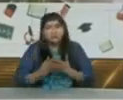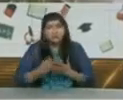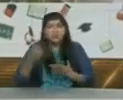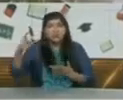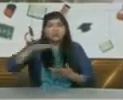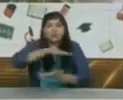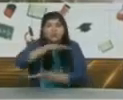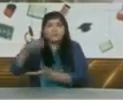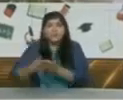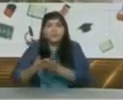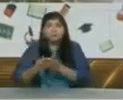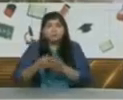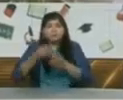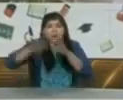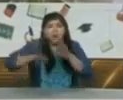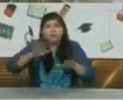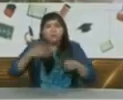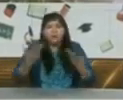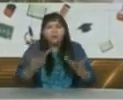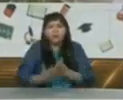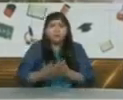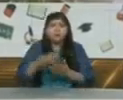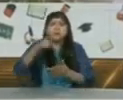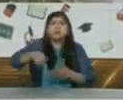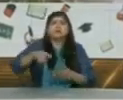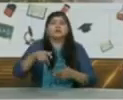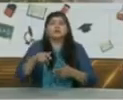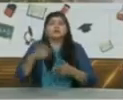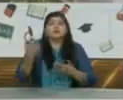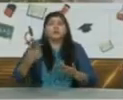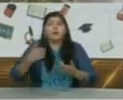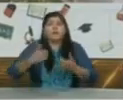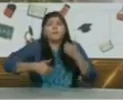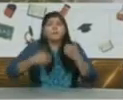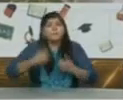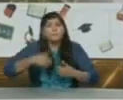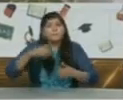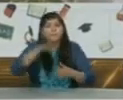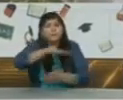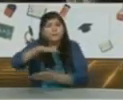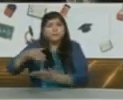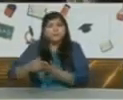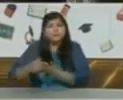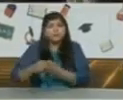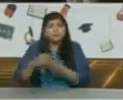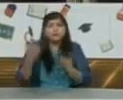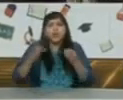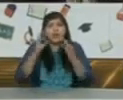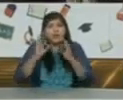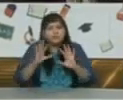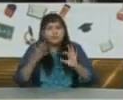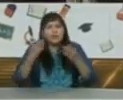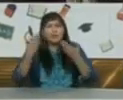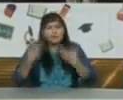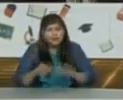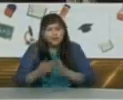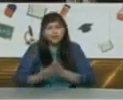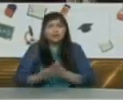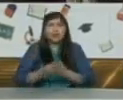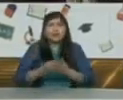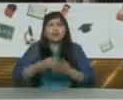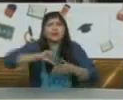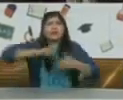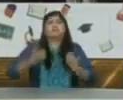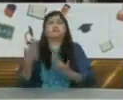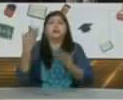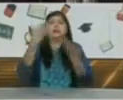भी बच्चों के रिजल्ट तक ही सीमित हो गया है। मार्क्स के परे भी